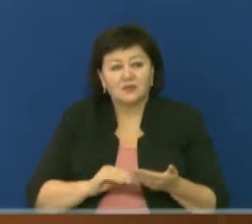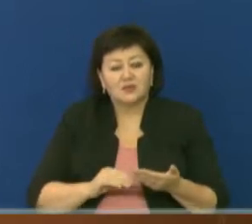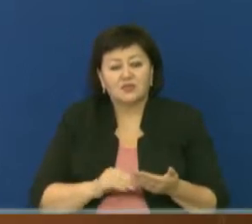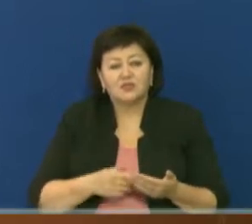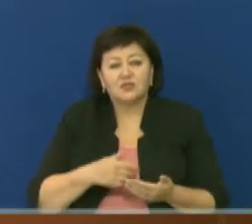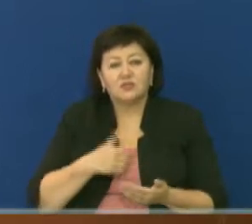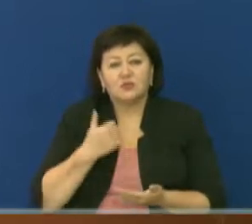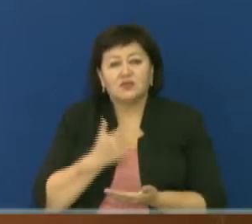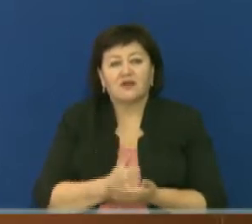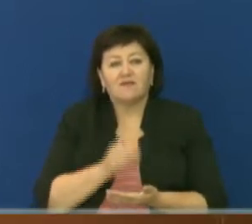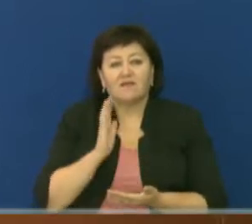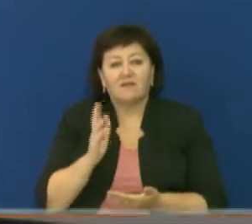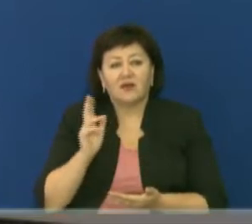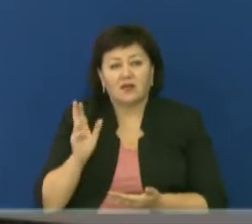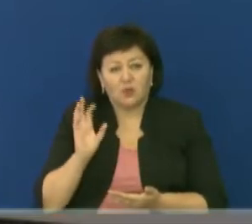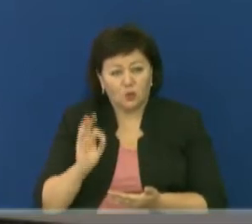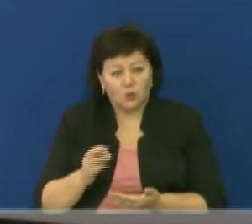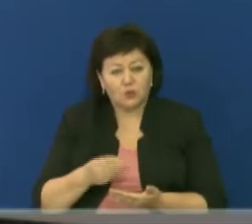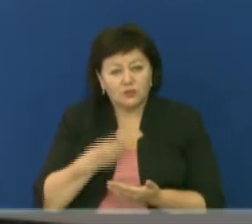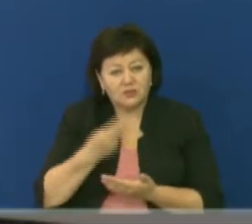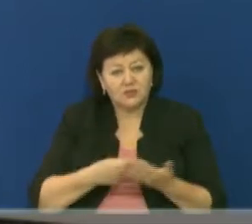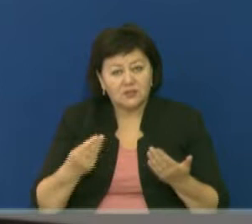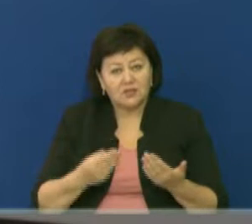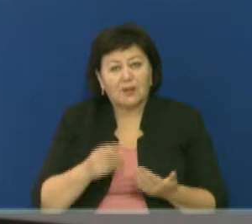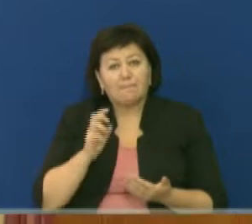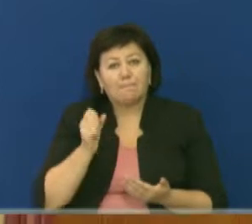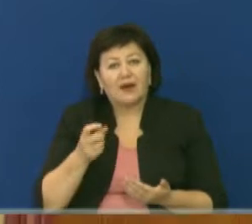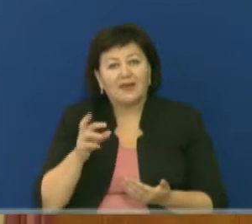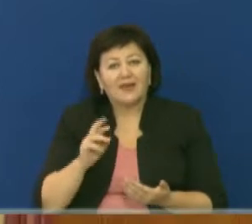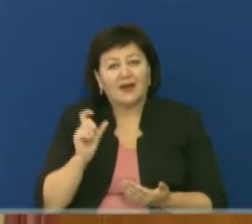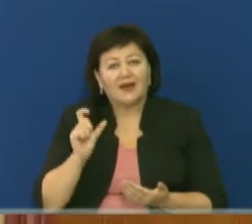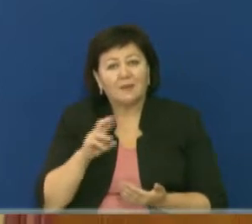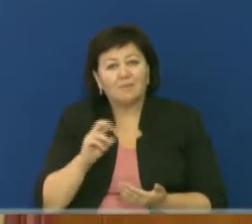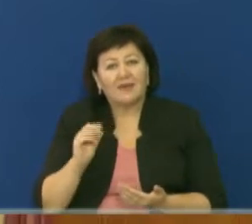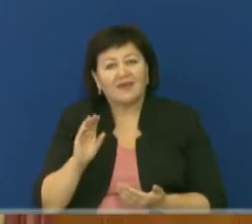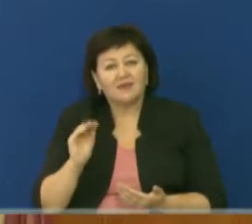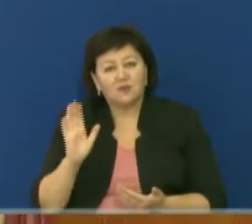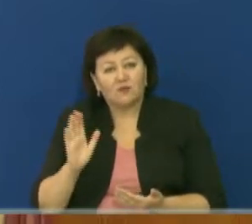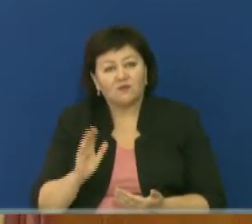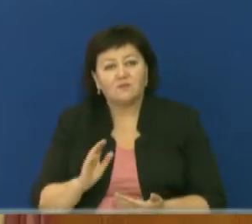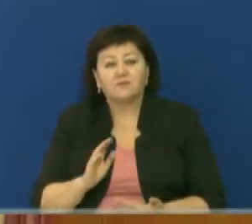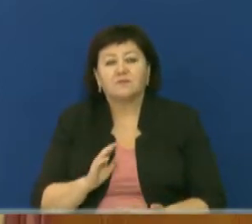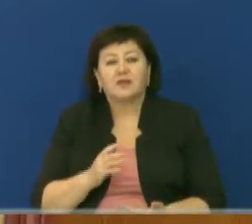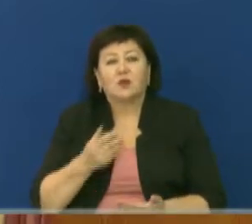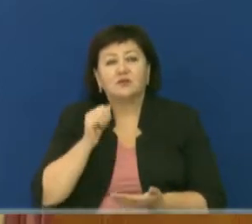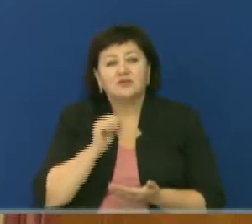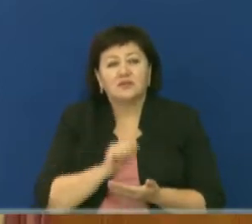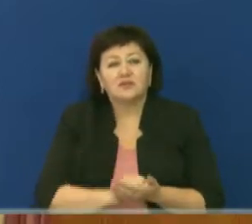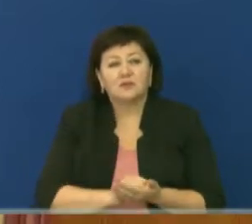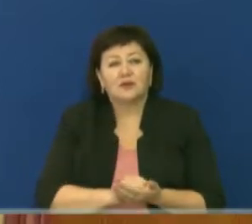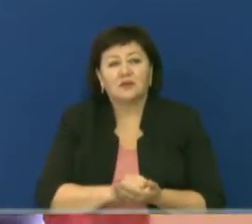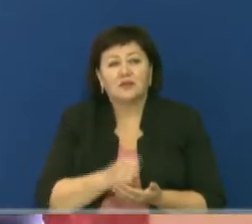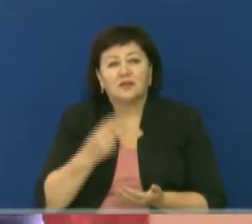Даниила Ахметова, на должность акима города Семей назначен Баяхметов Бахчан Кокенкаджиевич. Занимавший этот пост на